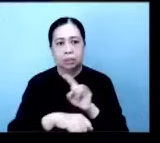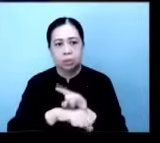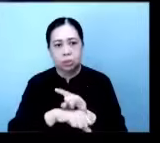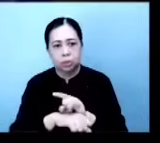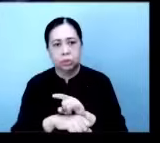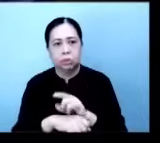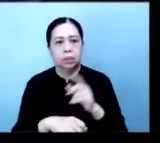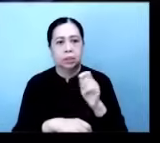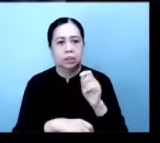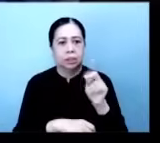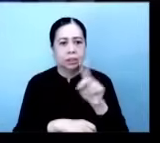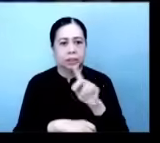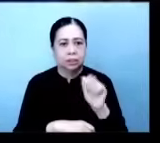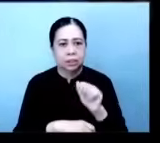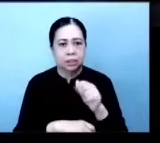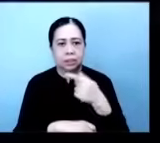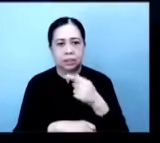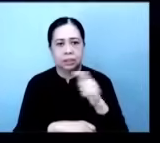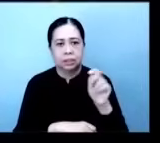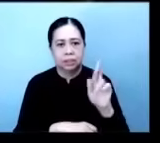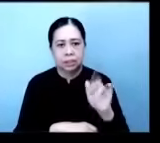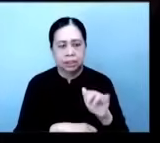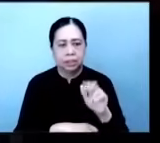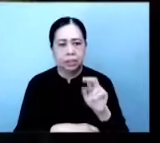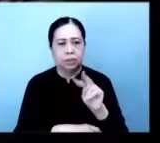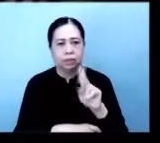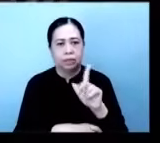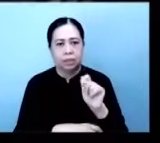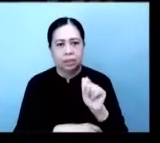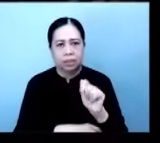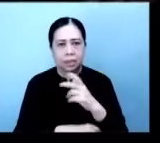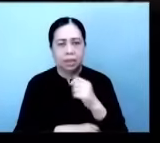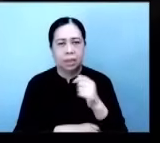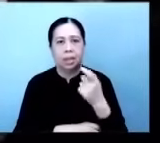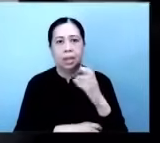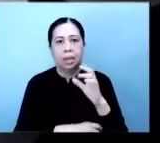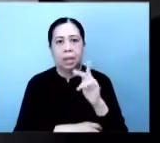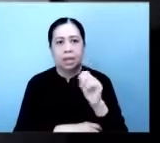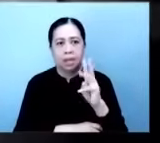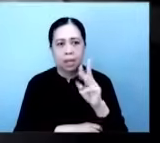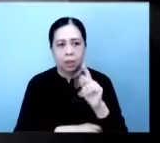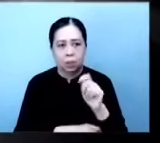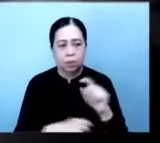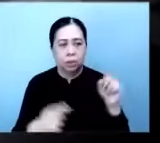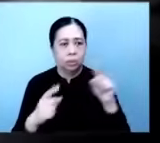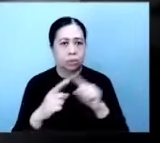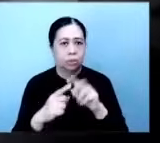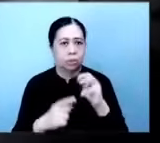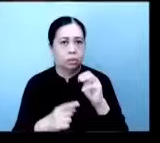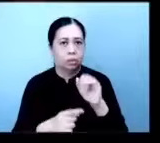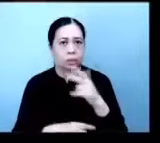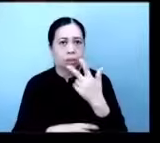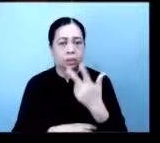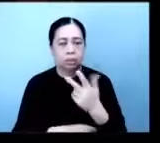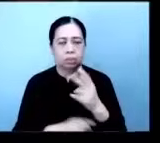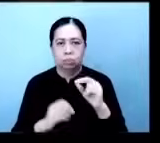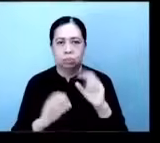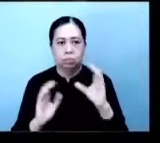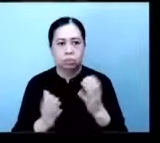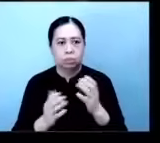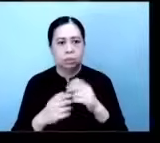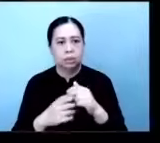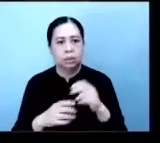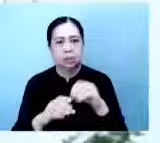Imus, General Trias, Noveleta at Kawit. Hanggang May 3 naman, walang face-to-face classes sa Ipil,